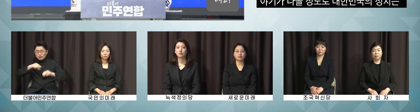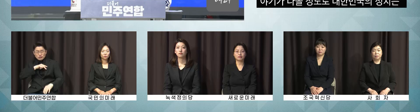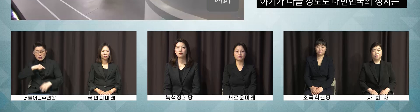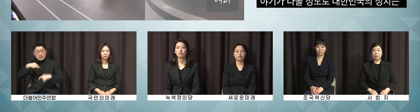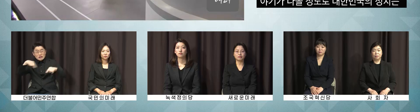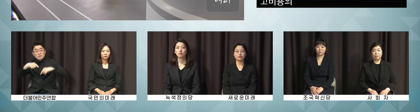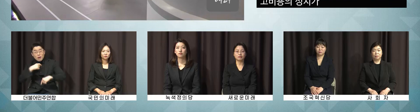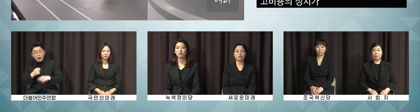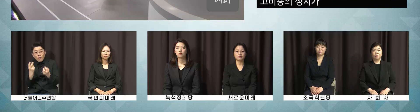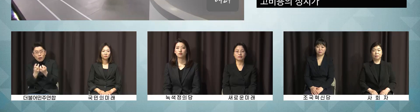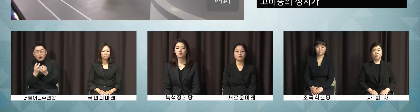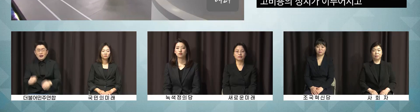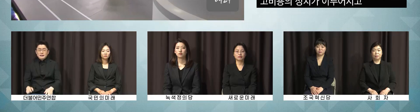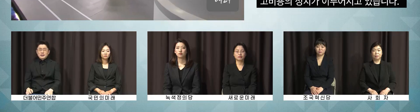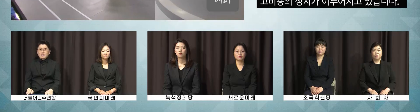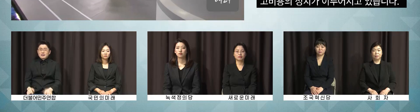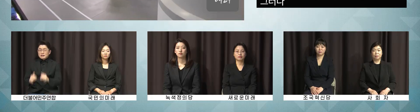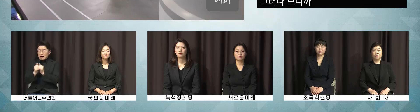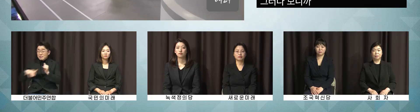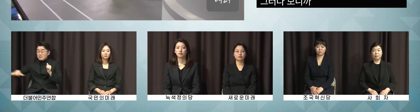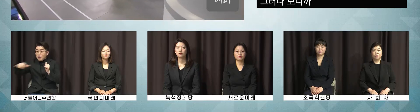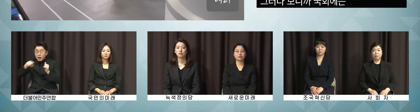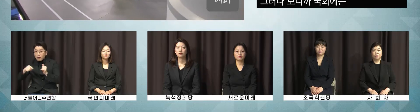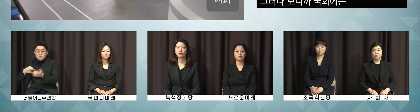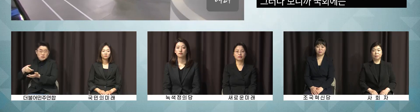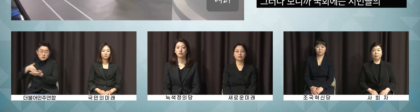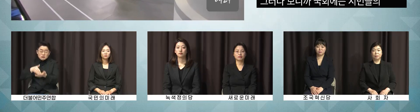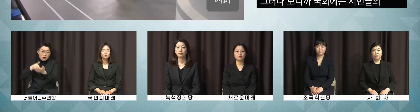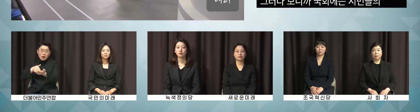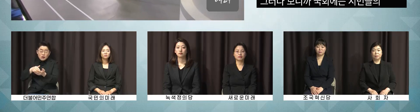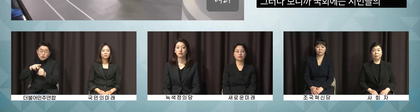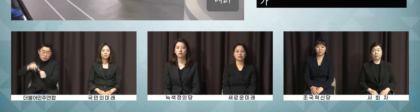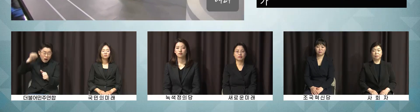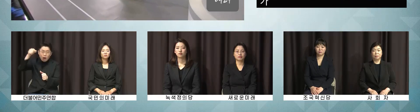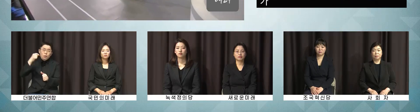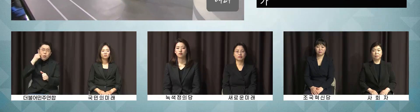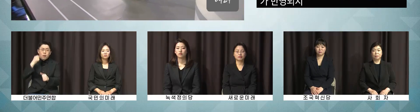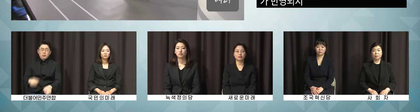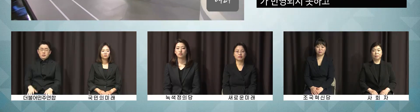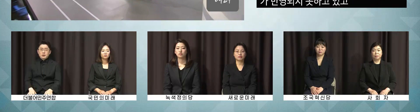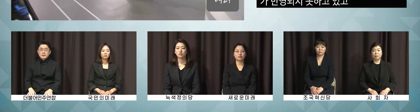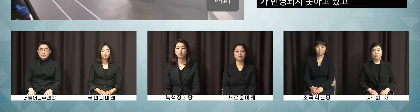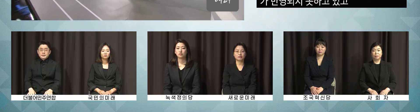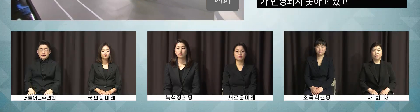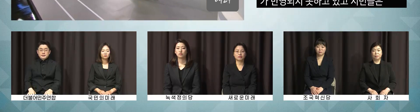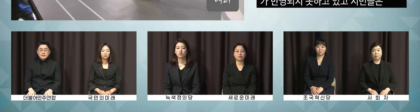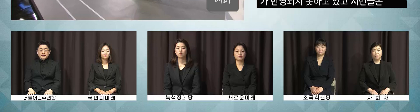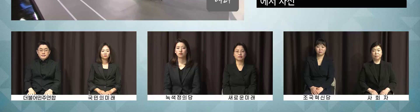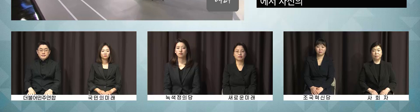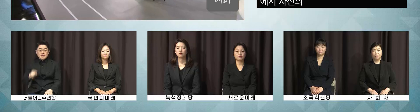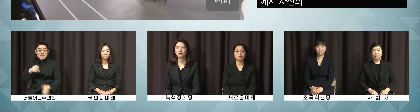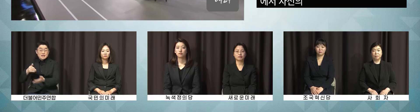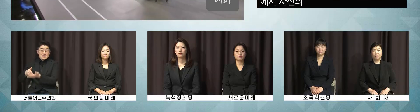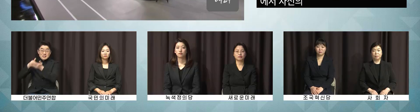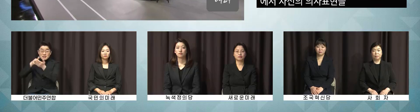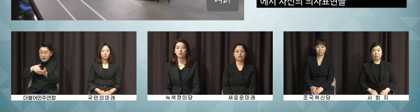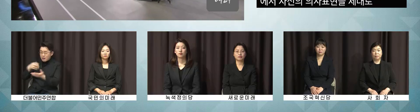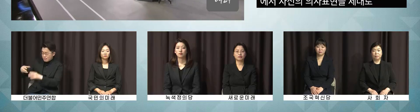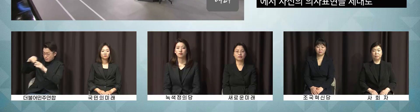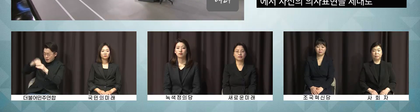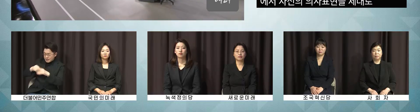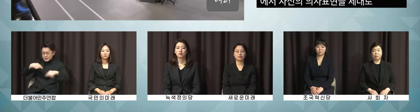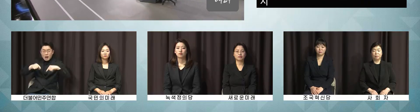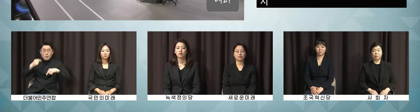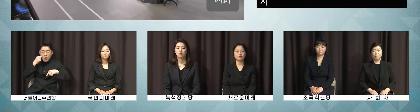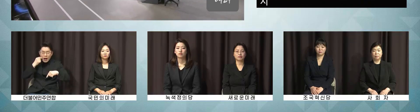국회에는 시민들의 다양한 민의가 반영되고 있지 못하고 시민들은 국회에서 자신의 의사 표현들을 제대로 전달하지